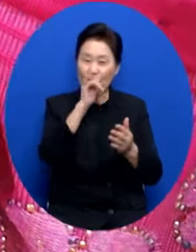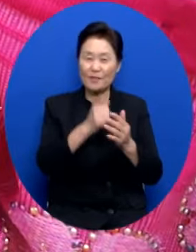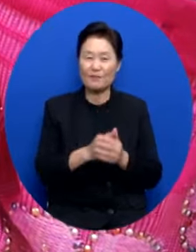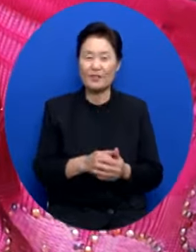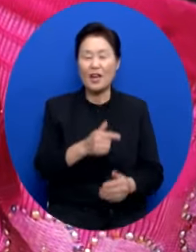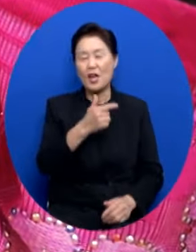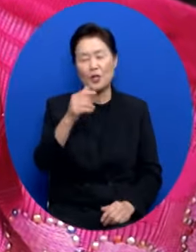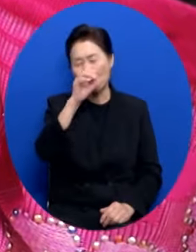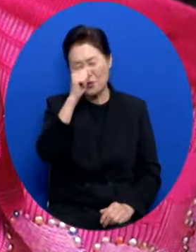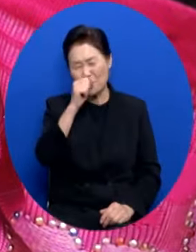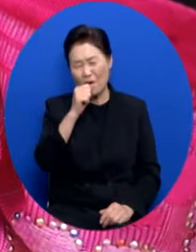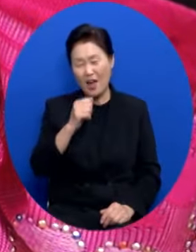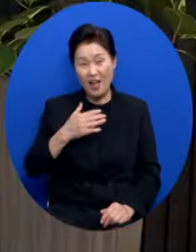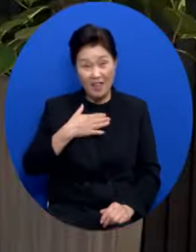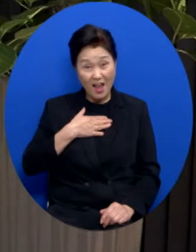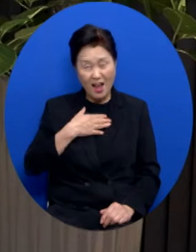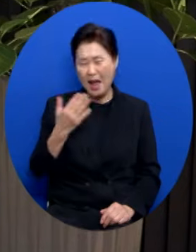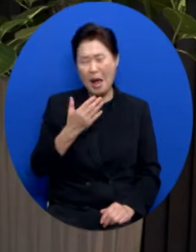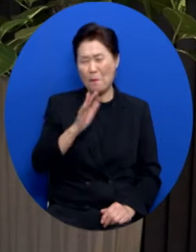하나도 안 아파.